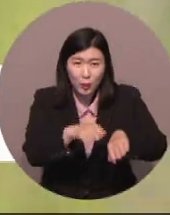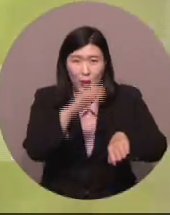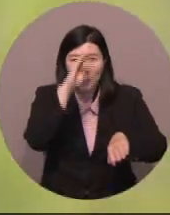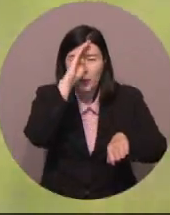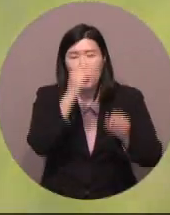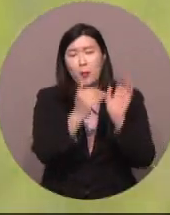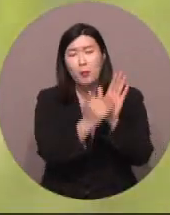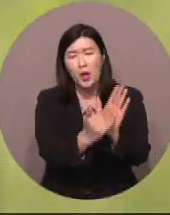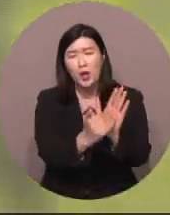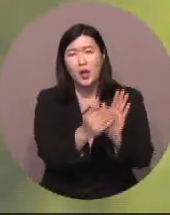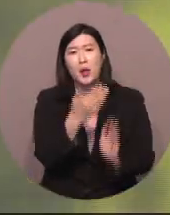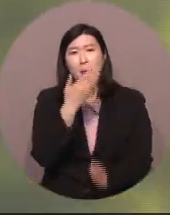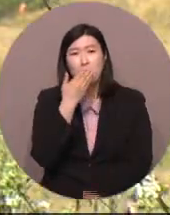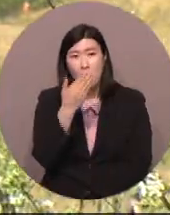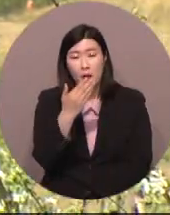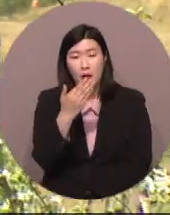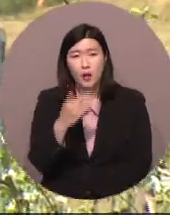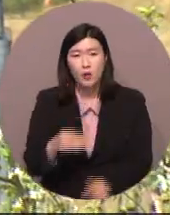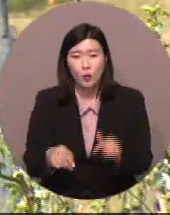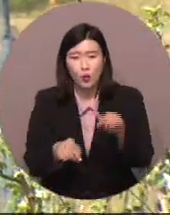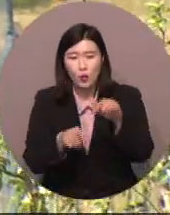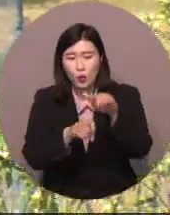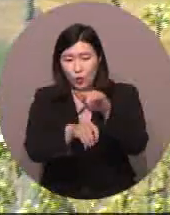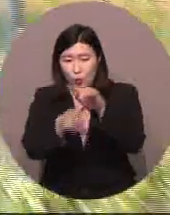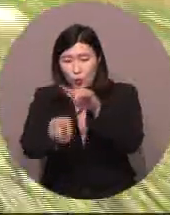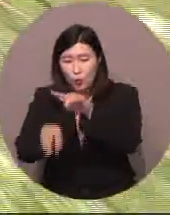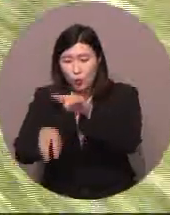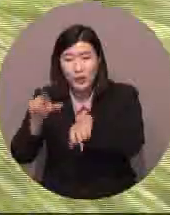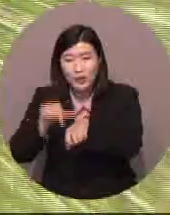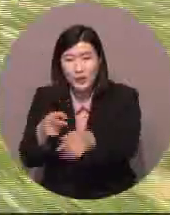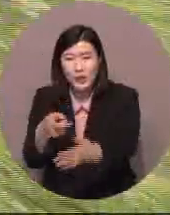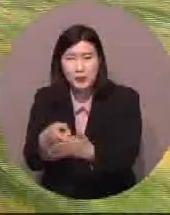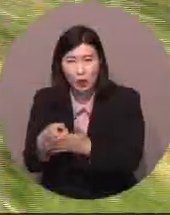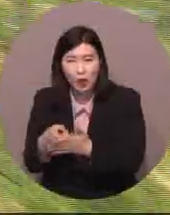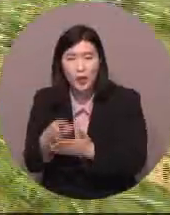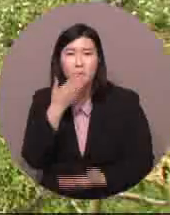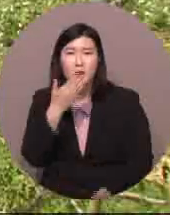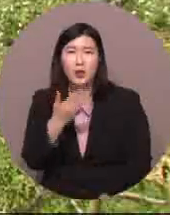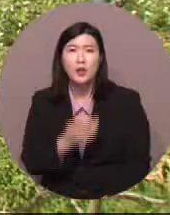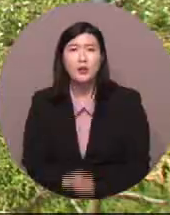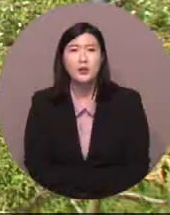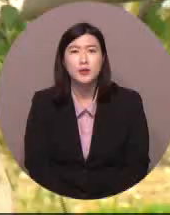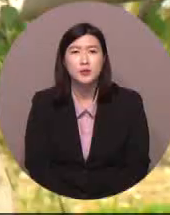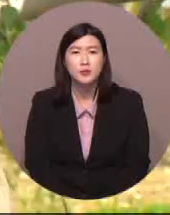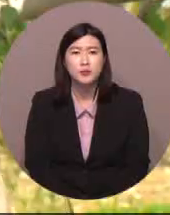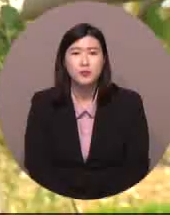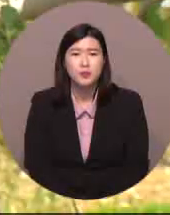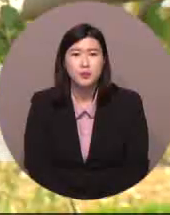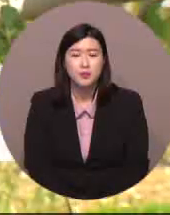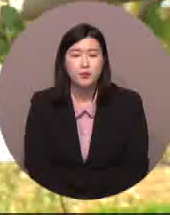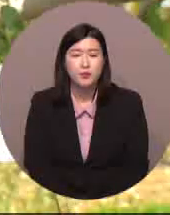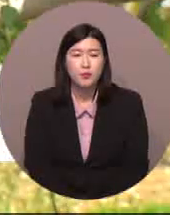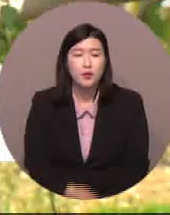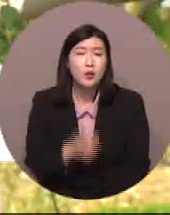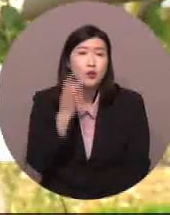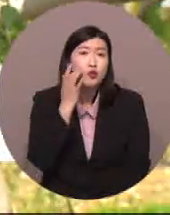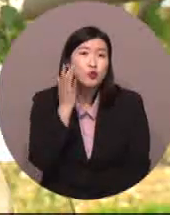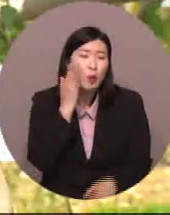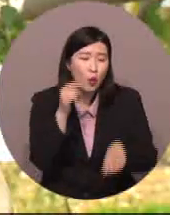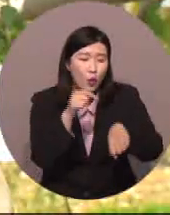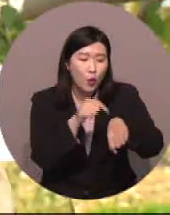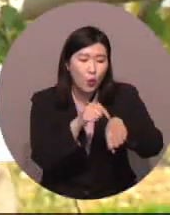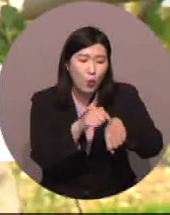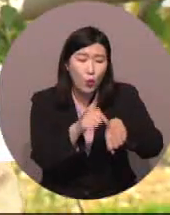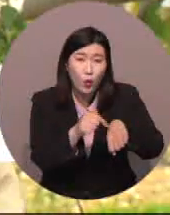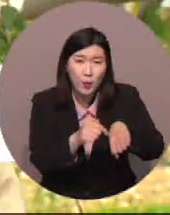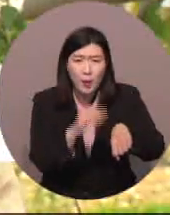높고 최근 확산하는 과수화상병을 예방하는 효과도 있습니다. 꿀벌에 의해서도 이렇게 감염이 될 수